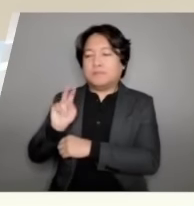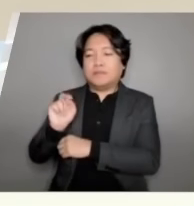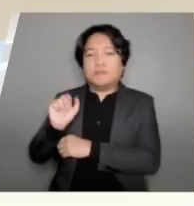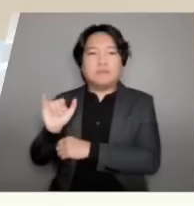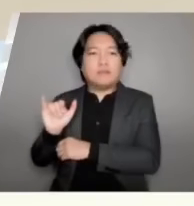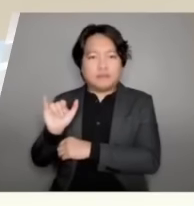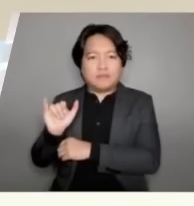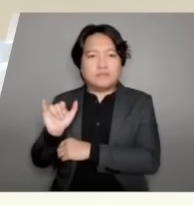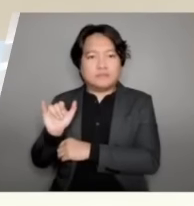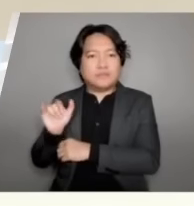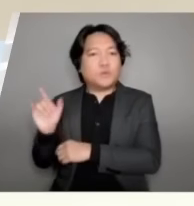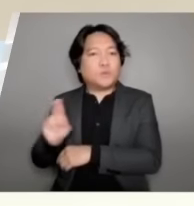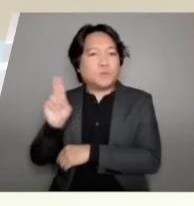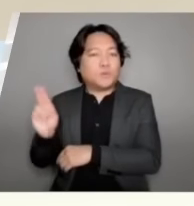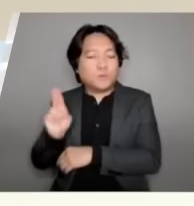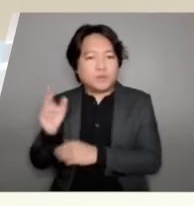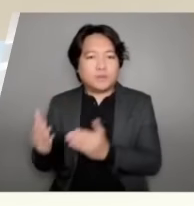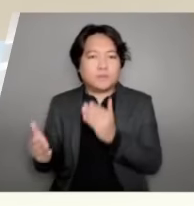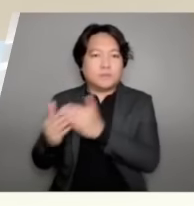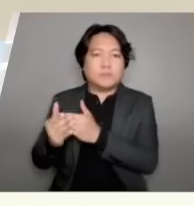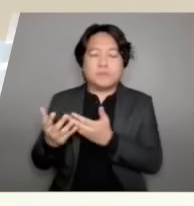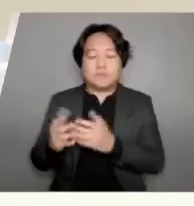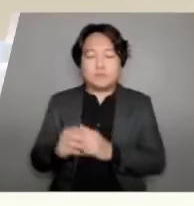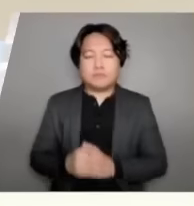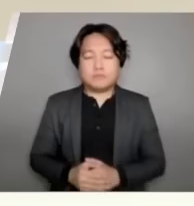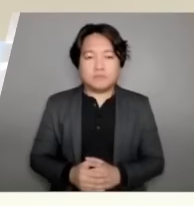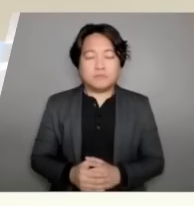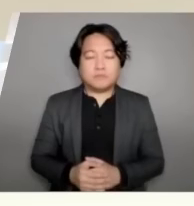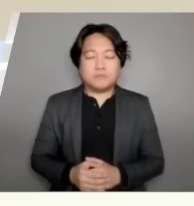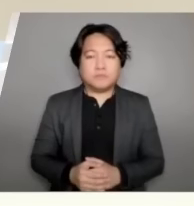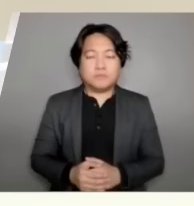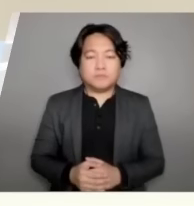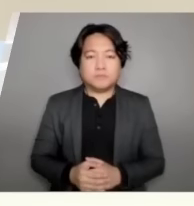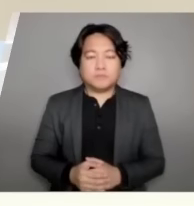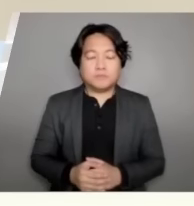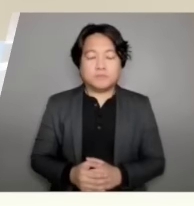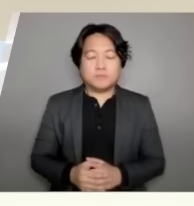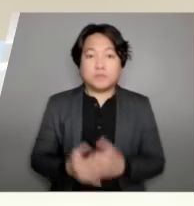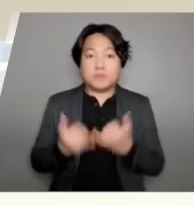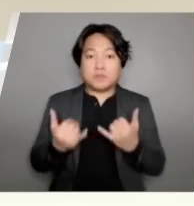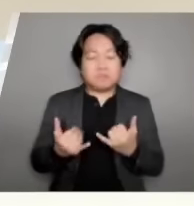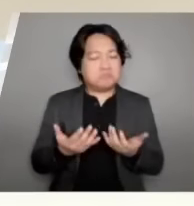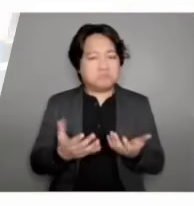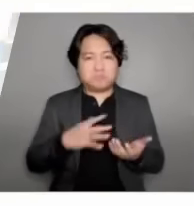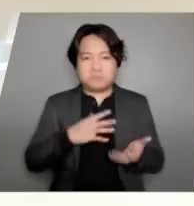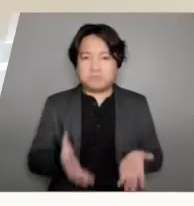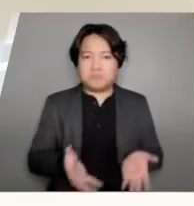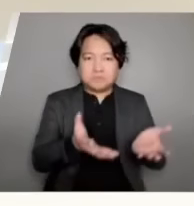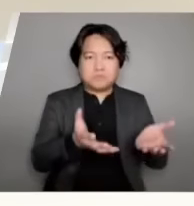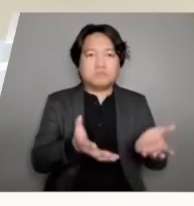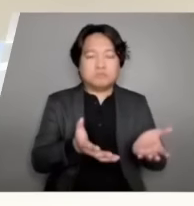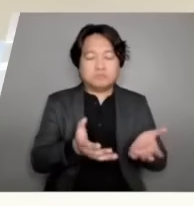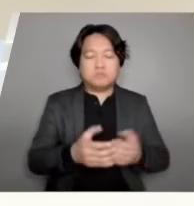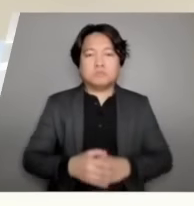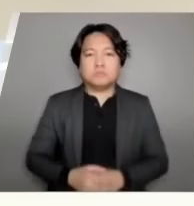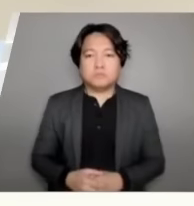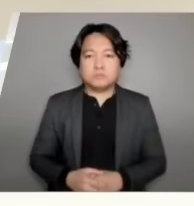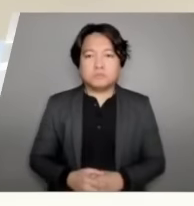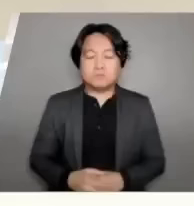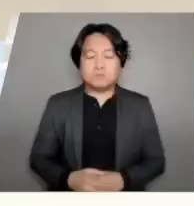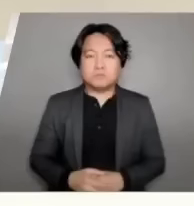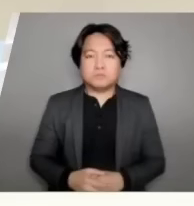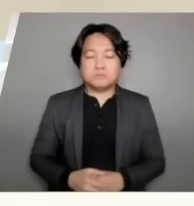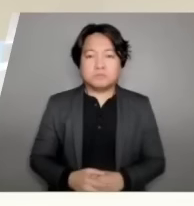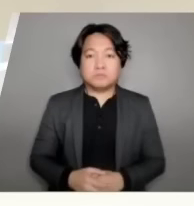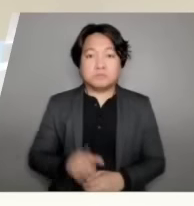ulit na Supreme Court dahil logical naman yung decision na yon ng Aguinaldo ruling. Ultimately, para sa akin, it